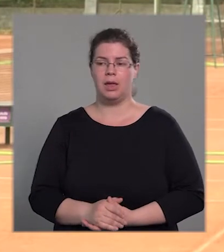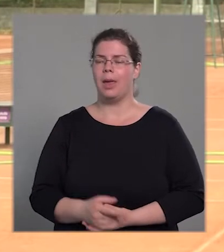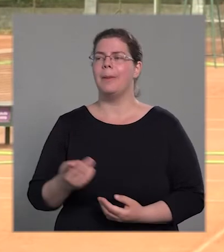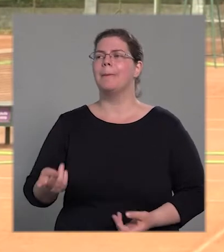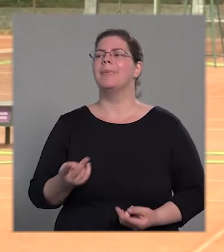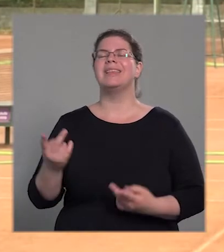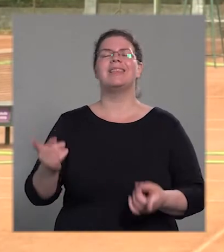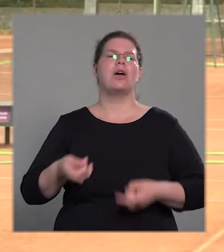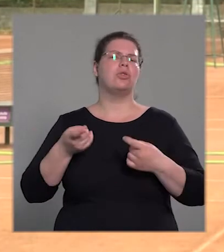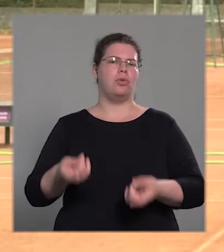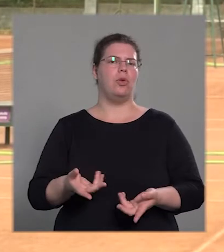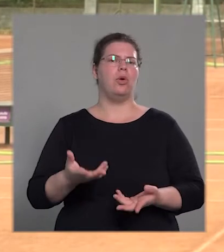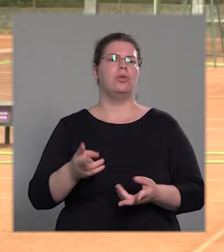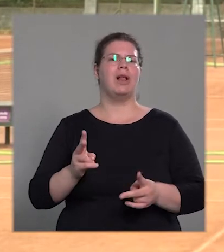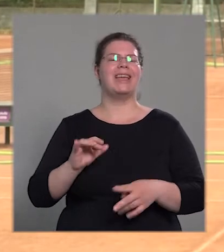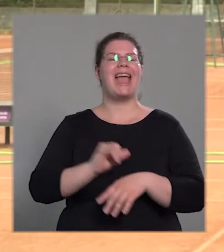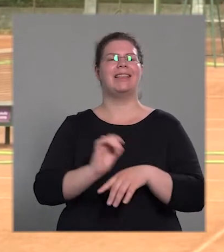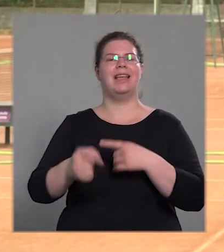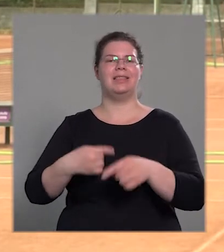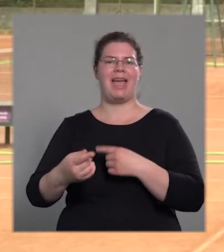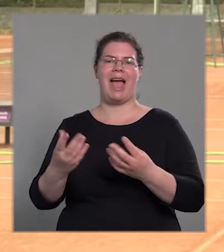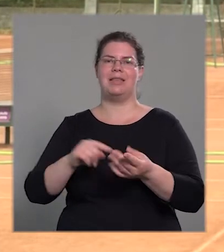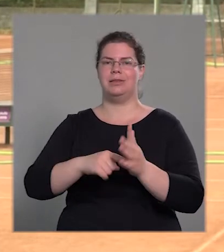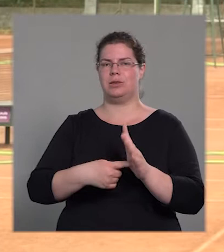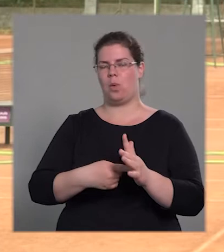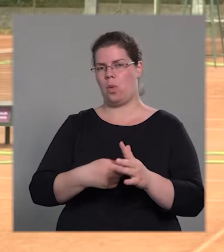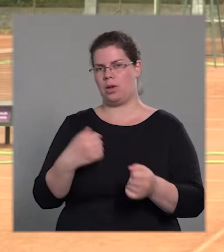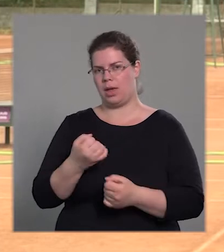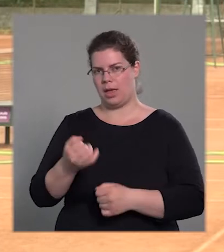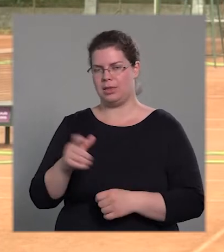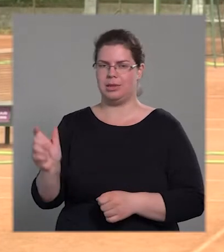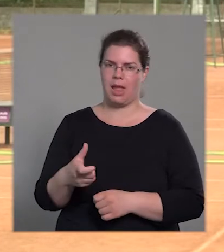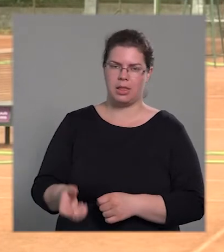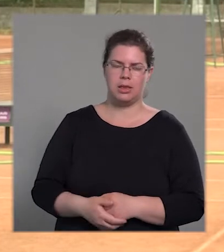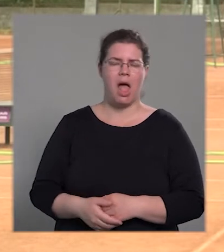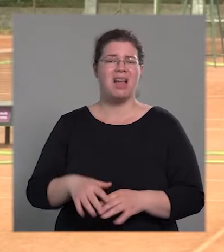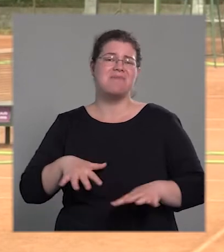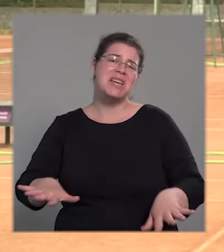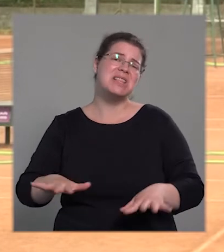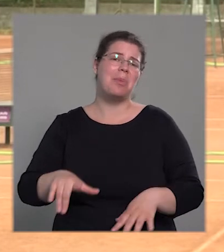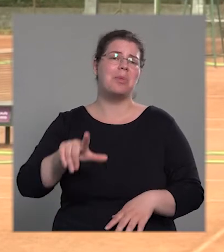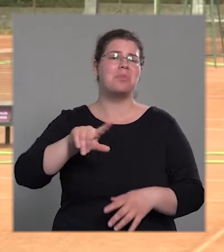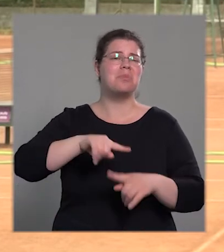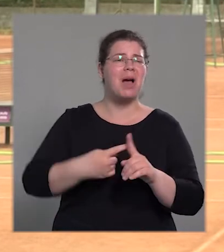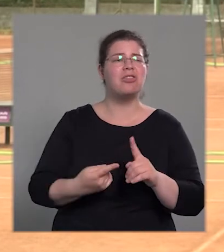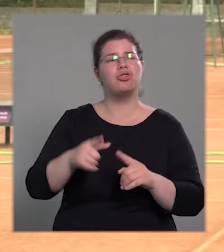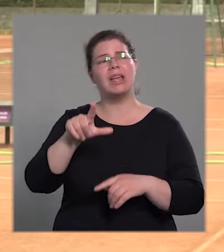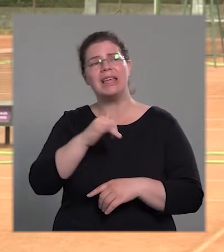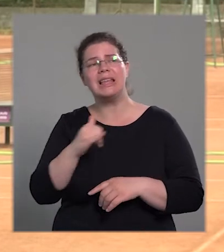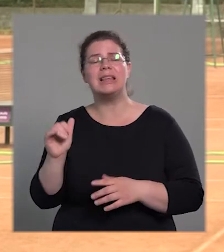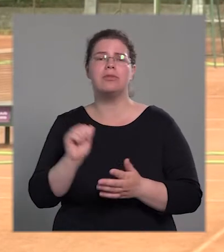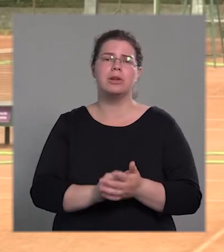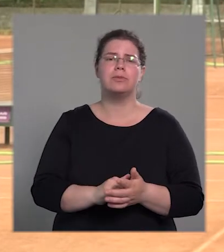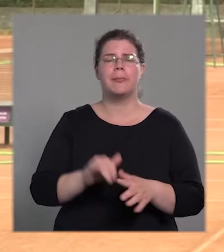hányszor edz valaki, hányszor teniszezik. Általában mondjuk egy olyan másfél-két év alatt hogyha